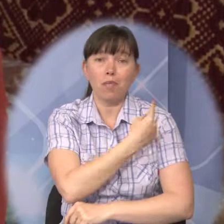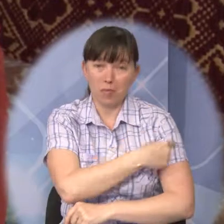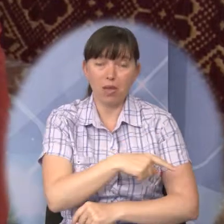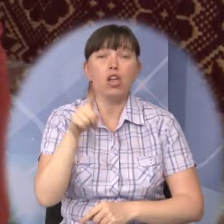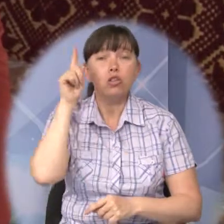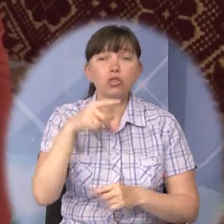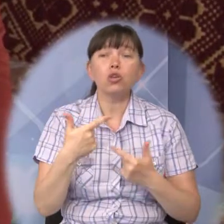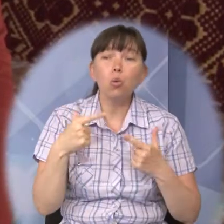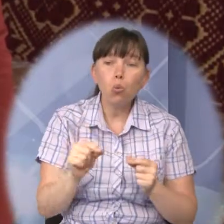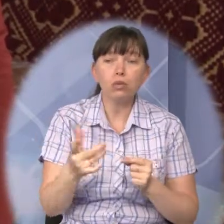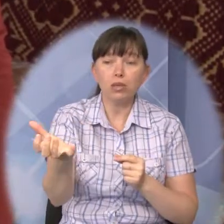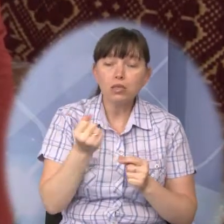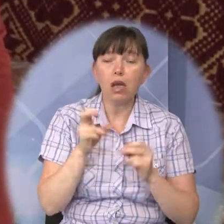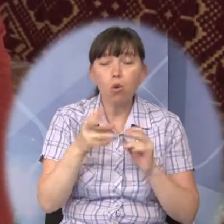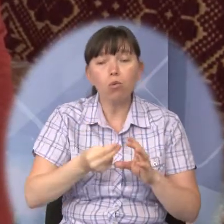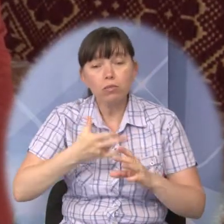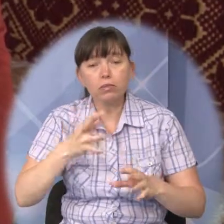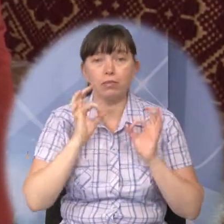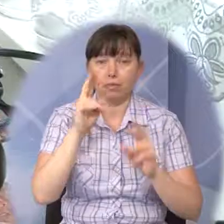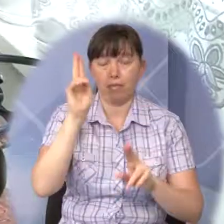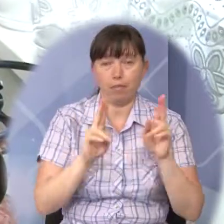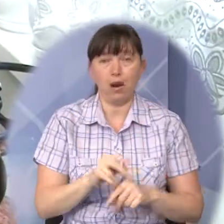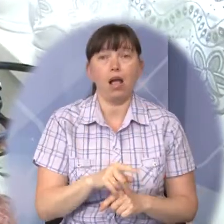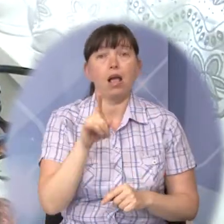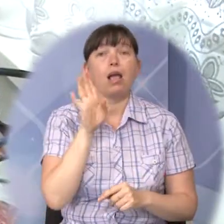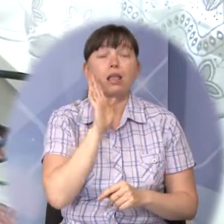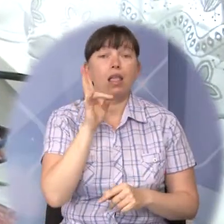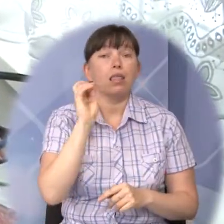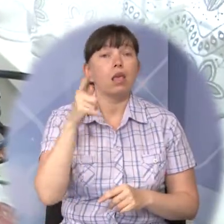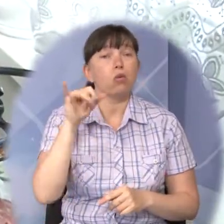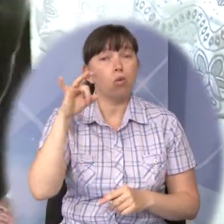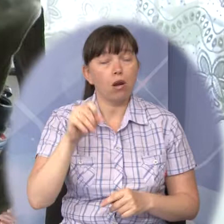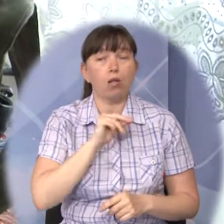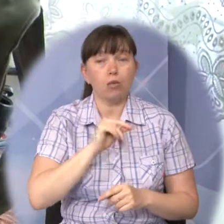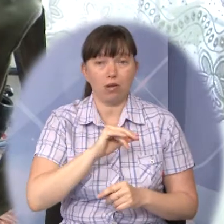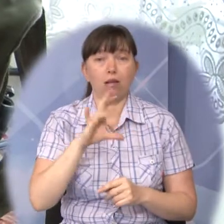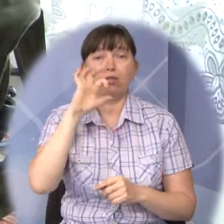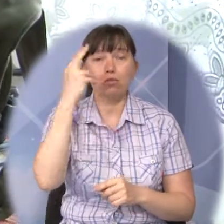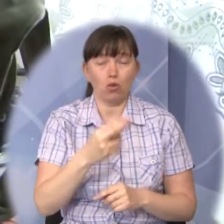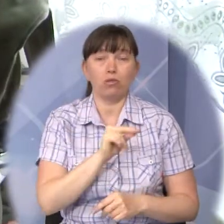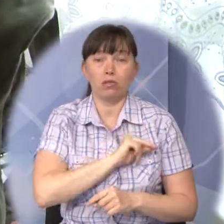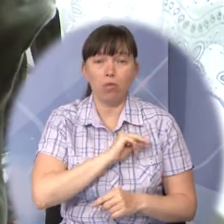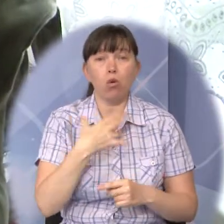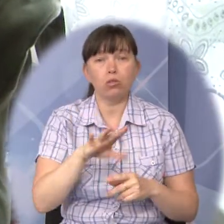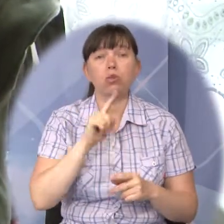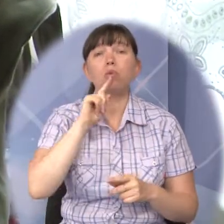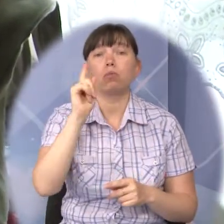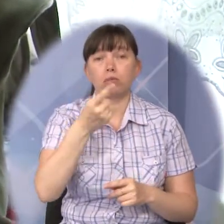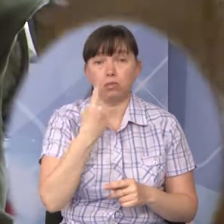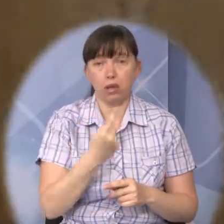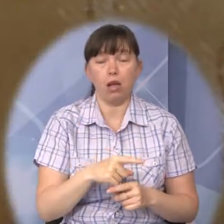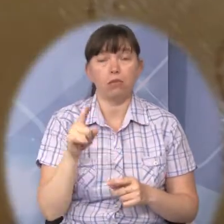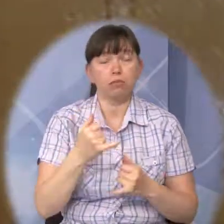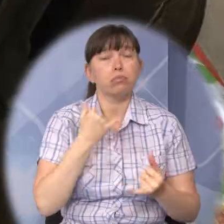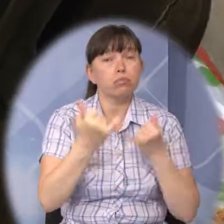și știe de unde le iei și unde le pui. Galina Negura activează în calitate de asistentă medicală la Asociația Casmed de aproape